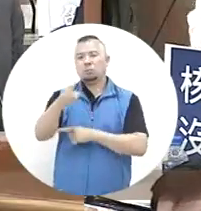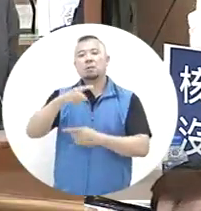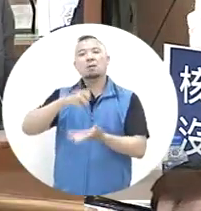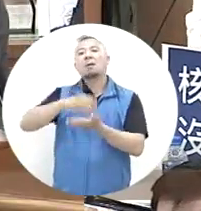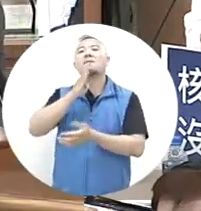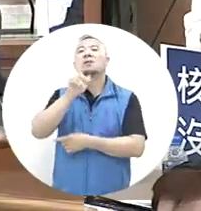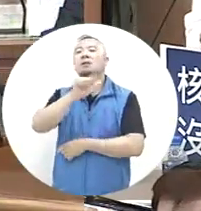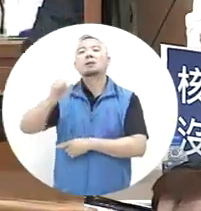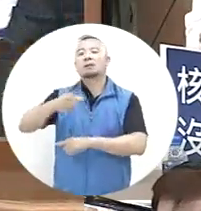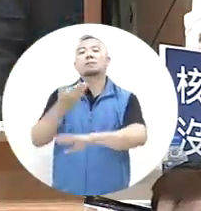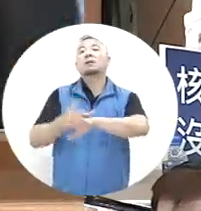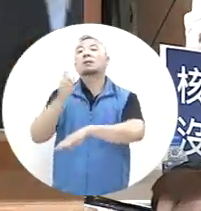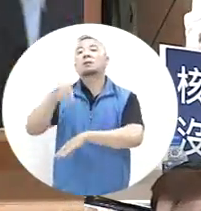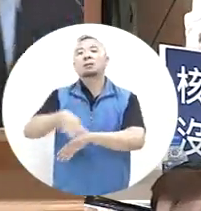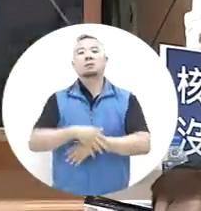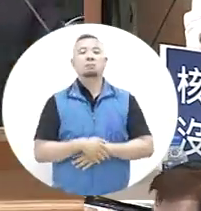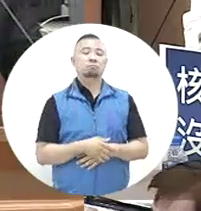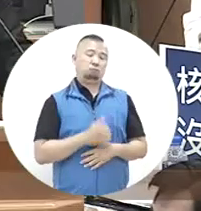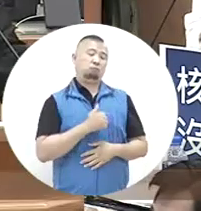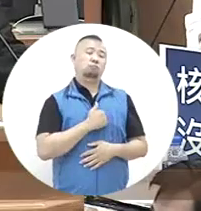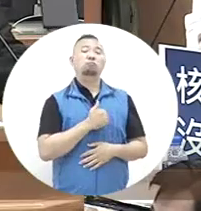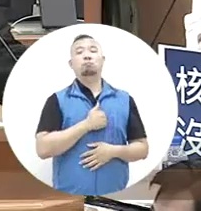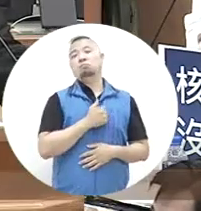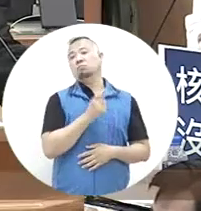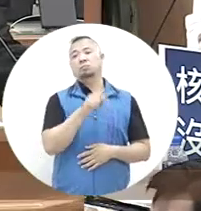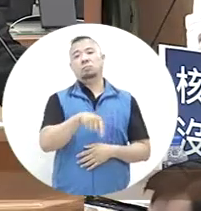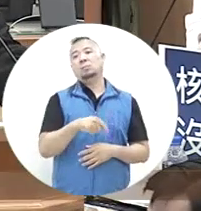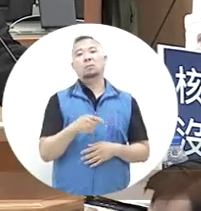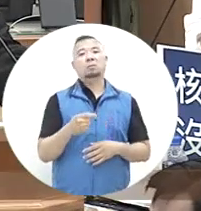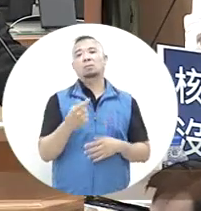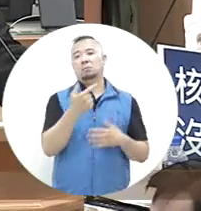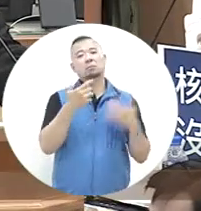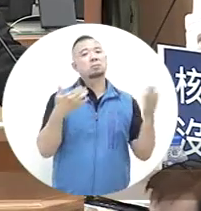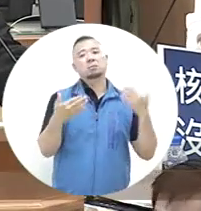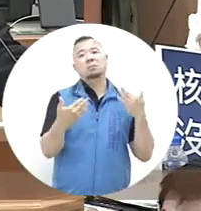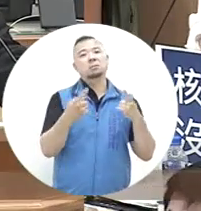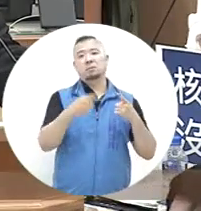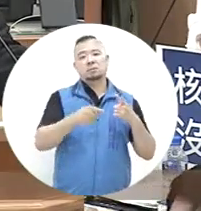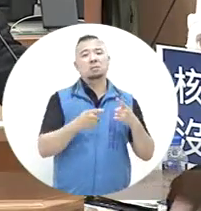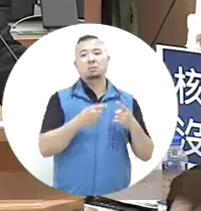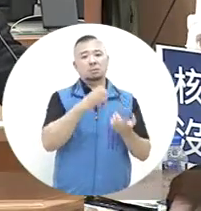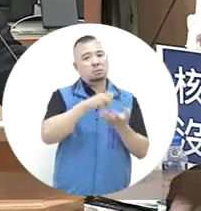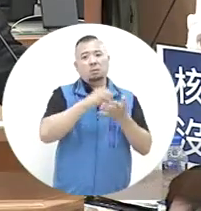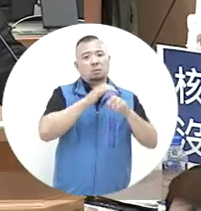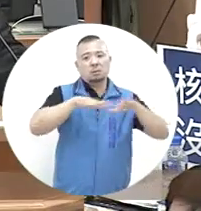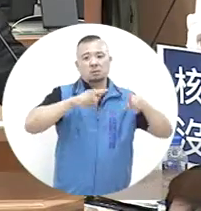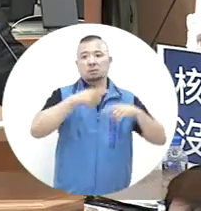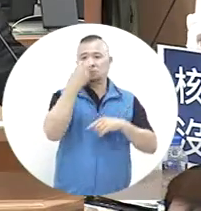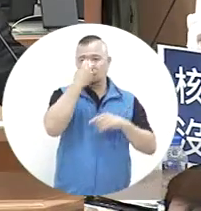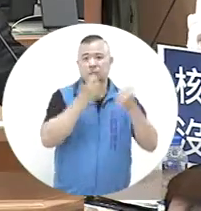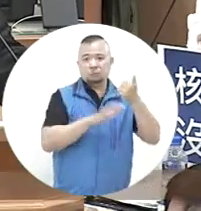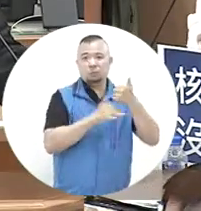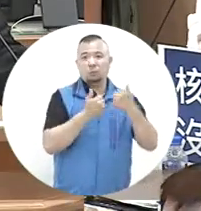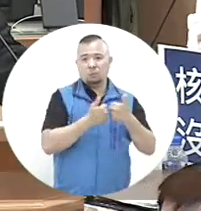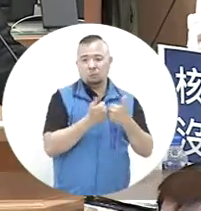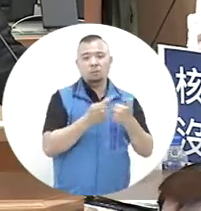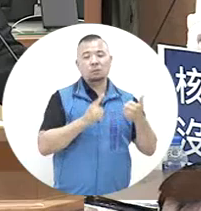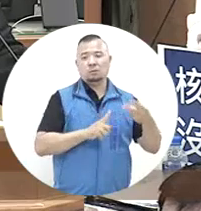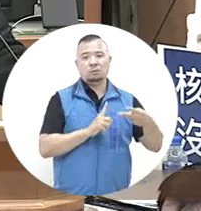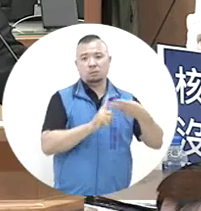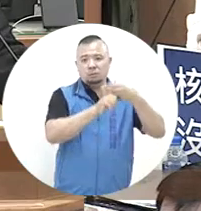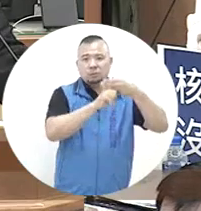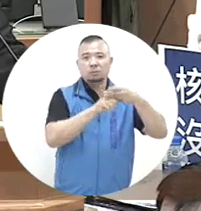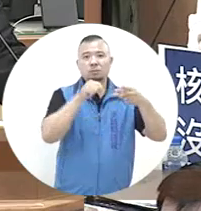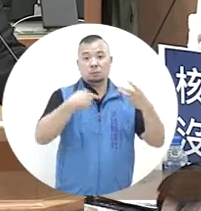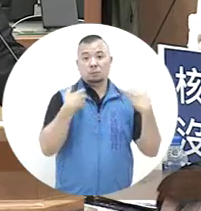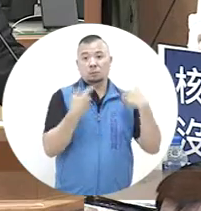里？ 其实很清楚哈，我们在核安监督委员会里面担任了那么多年的主任委员，听过专家学者讲